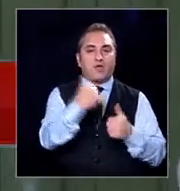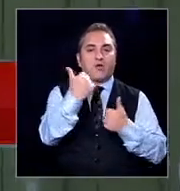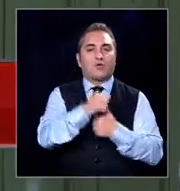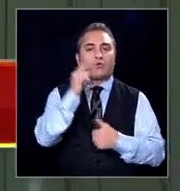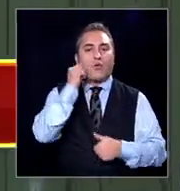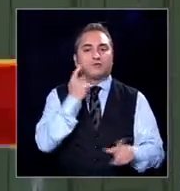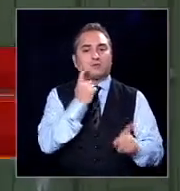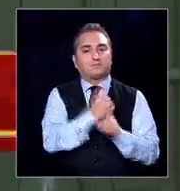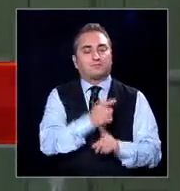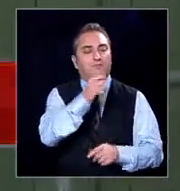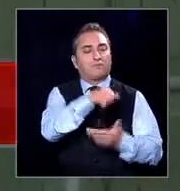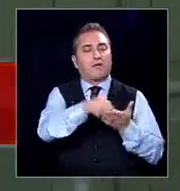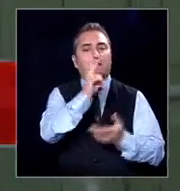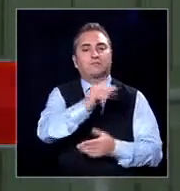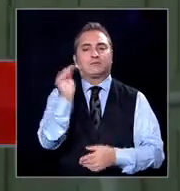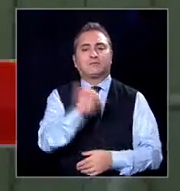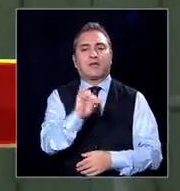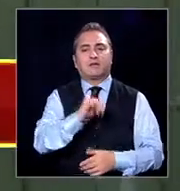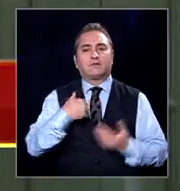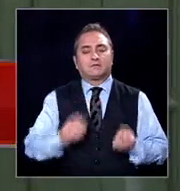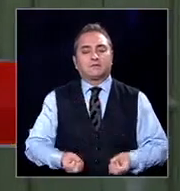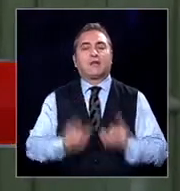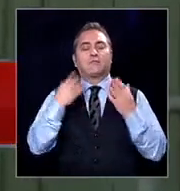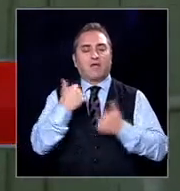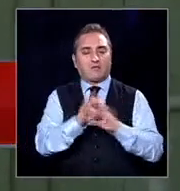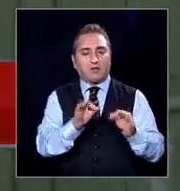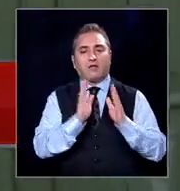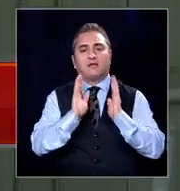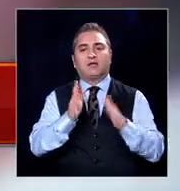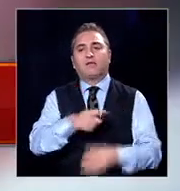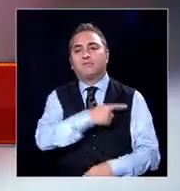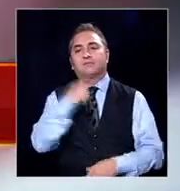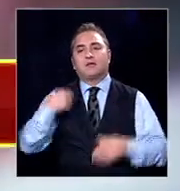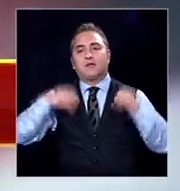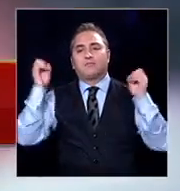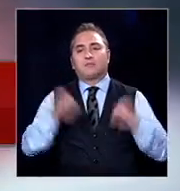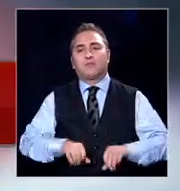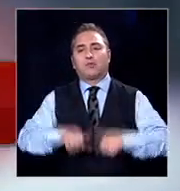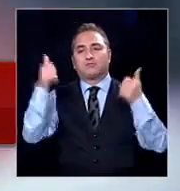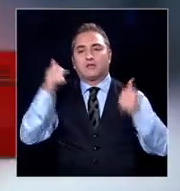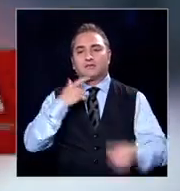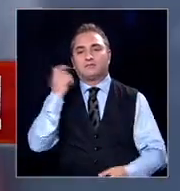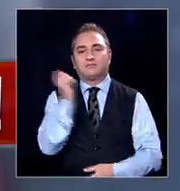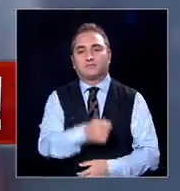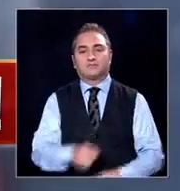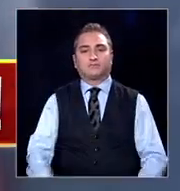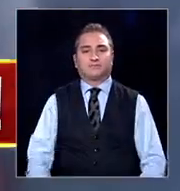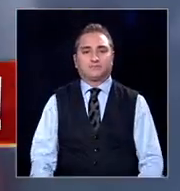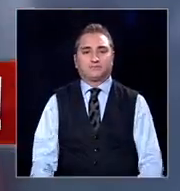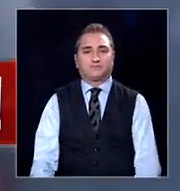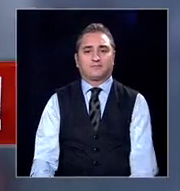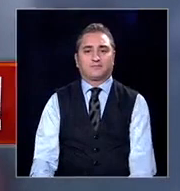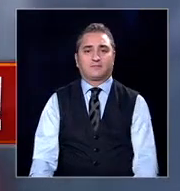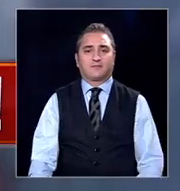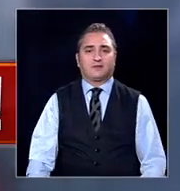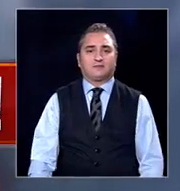maaşın artık bize yetmiyor ve ben bu gelirle evliliğe devam edemem, boşanalım. Ziyan ettin kızımı, ziyan! Konu komşudan şunu